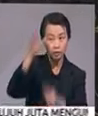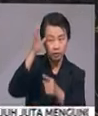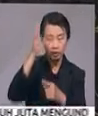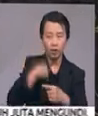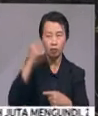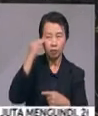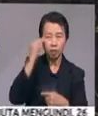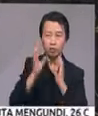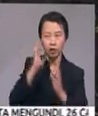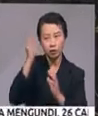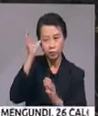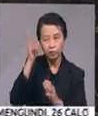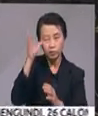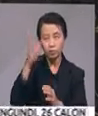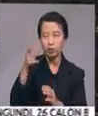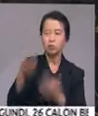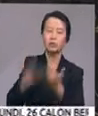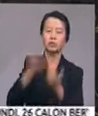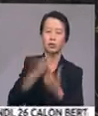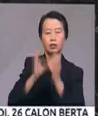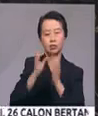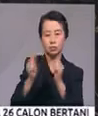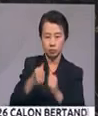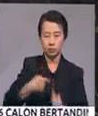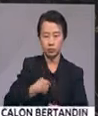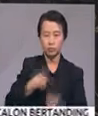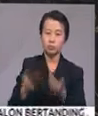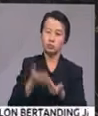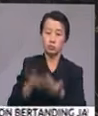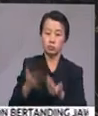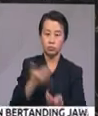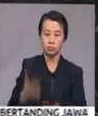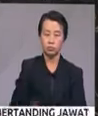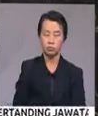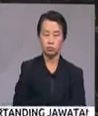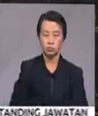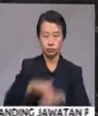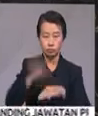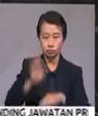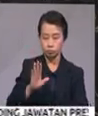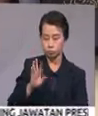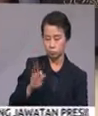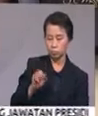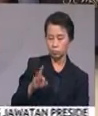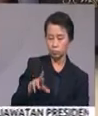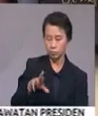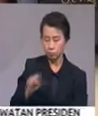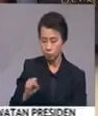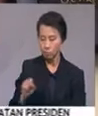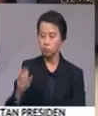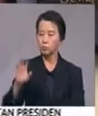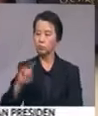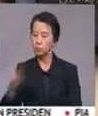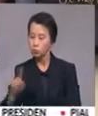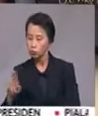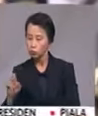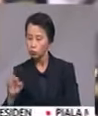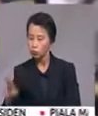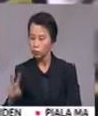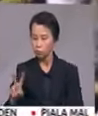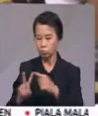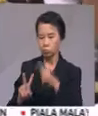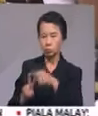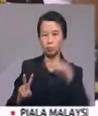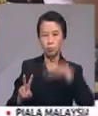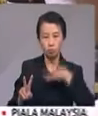dia orang lagi mudah. Dia orang pun suka. Kelebihan yang ada pada Faris dan Zubair memberi manfaat kepada